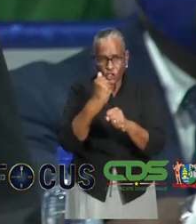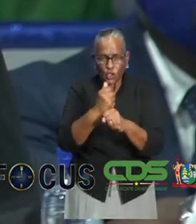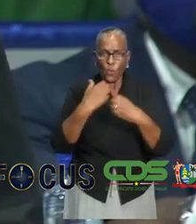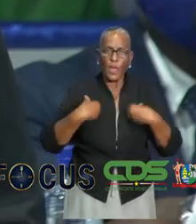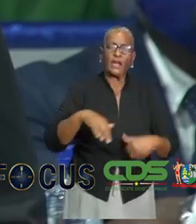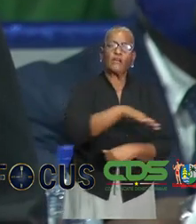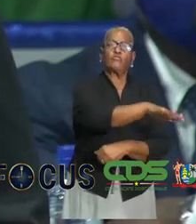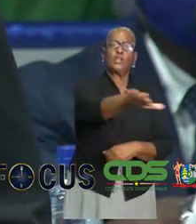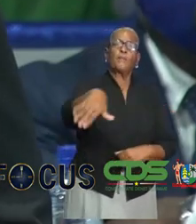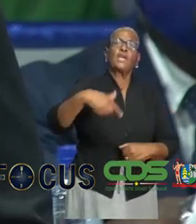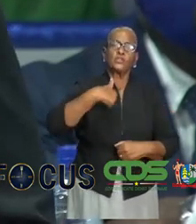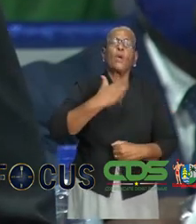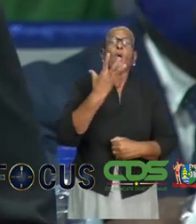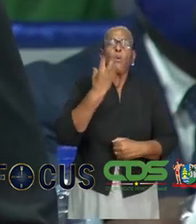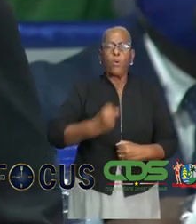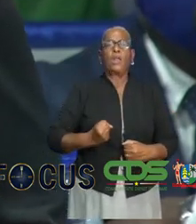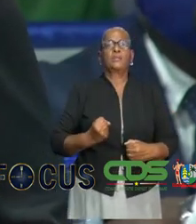u